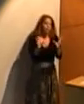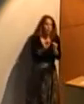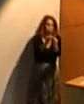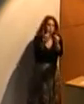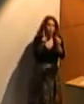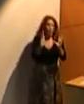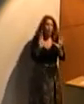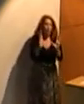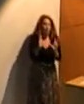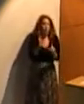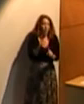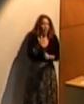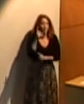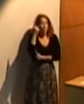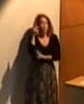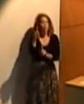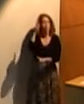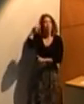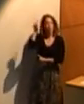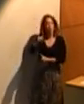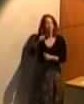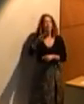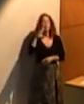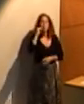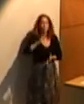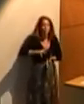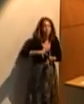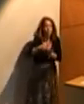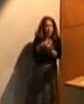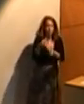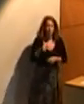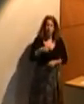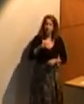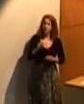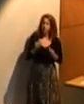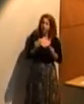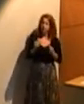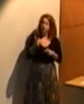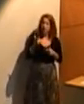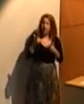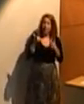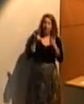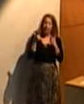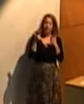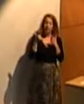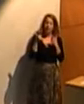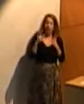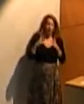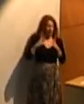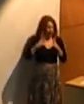du problème en redire philosophique du transhumanisme qu'il s'agit de savoir est ce que c'est la liberté qui doit fonder mon action